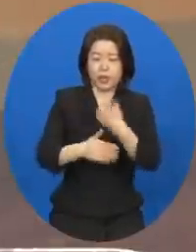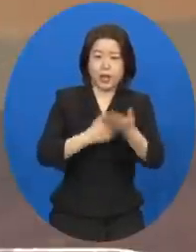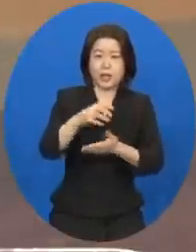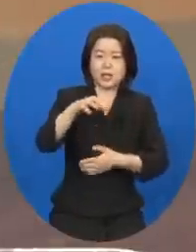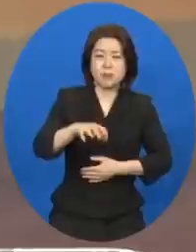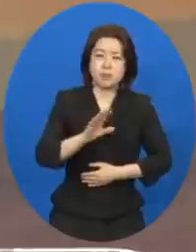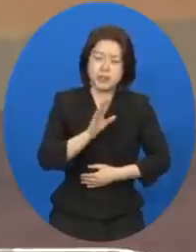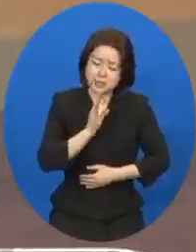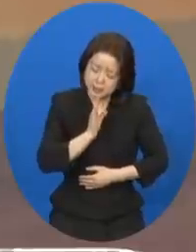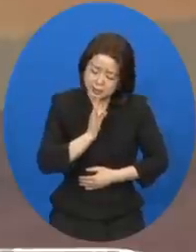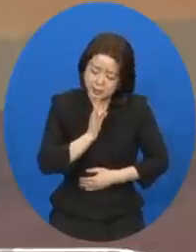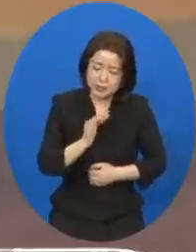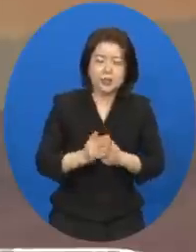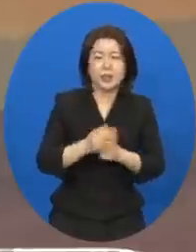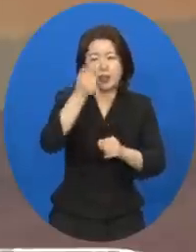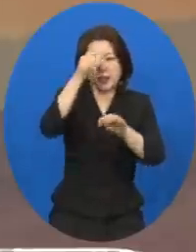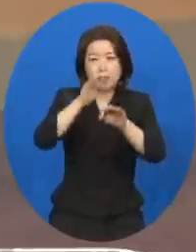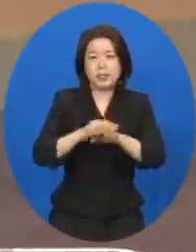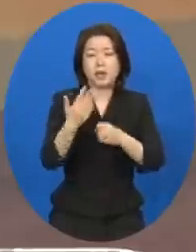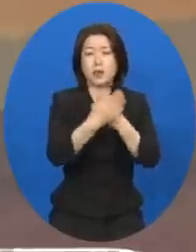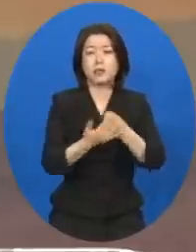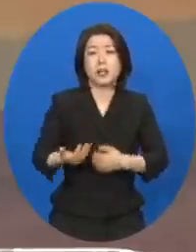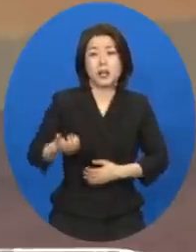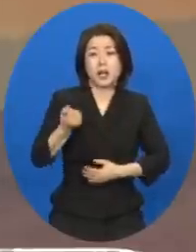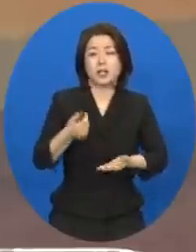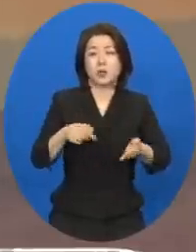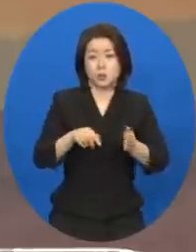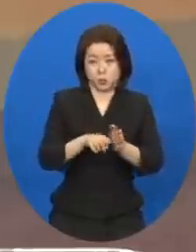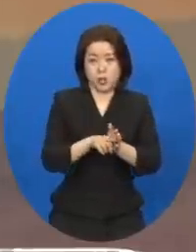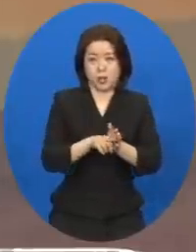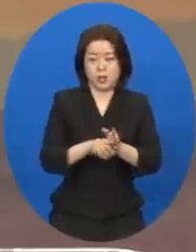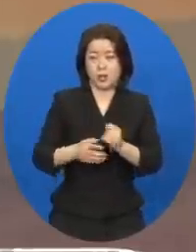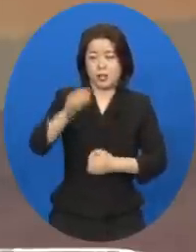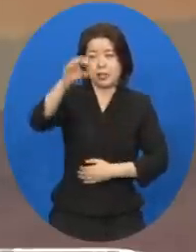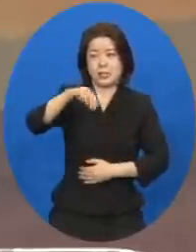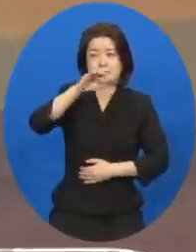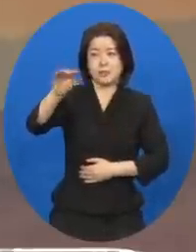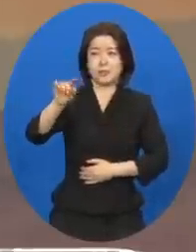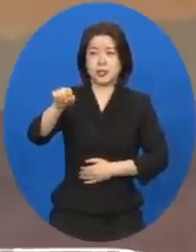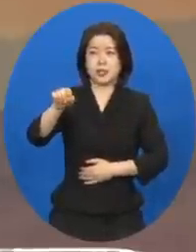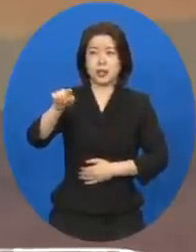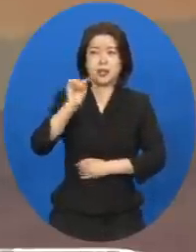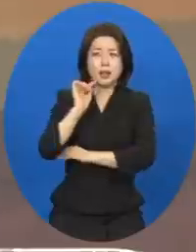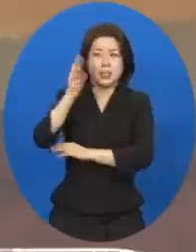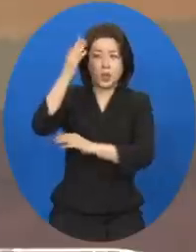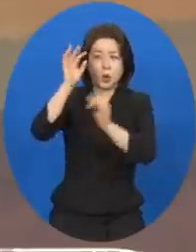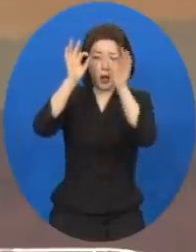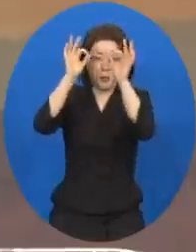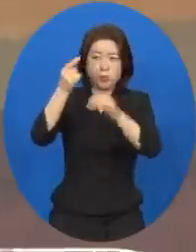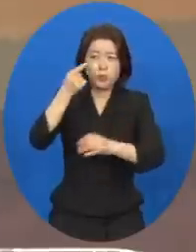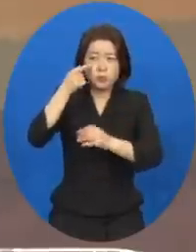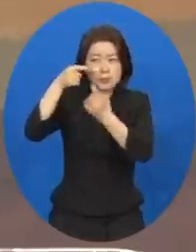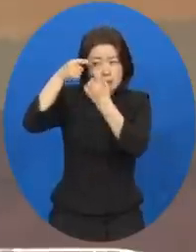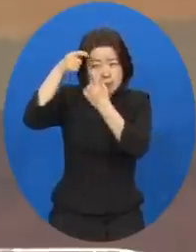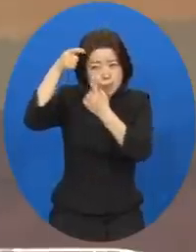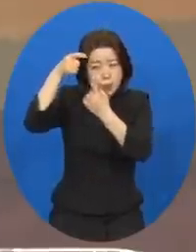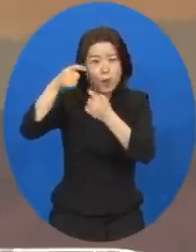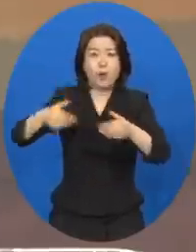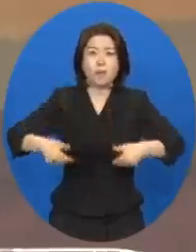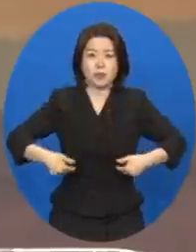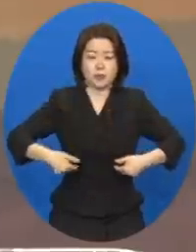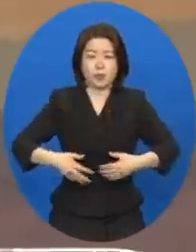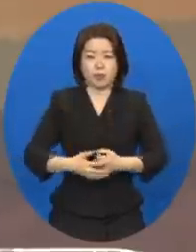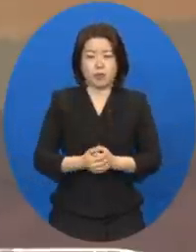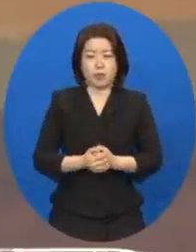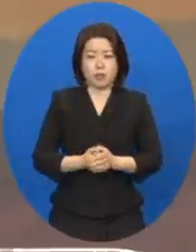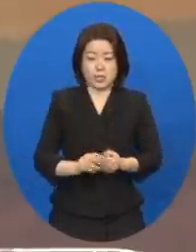진짜 예배의 은혜를 누리려면 십자가의 영광을 보는 눈이 열려야 됩니다.